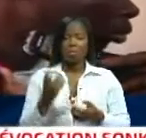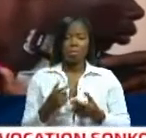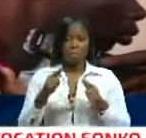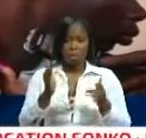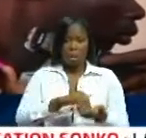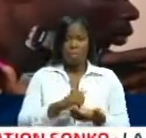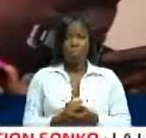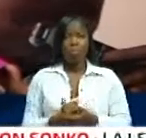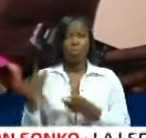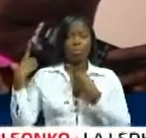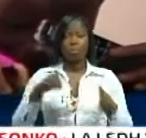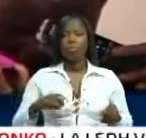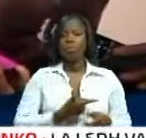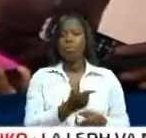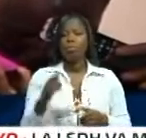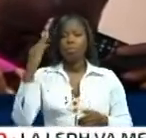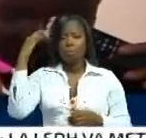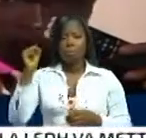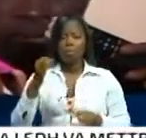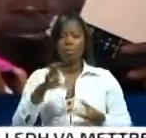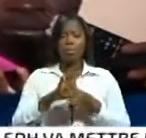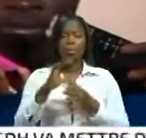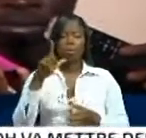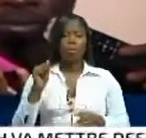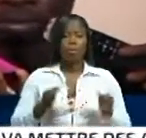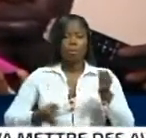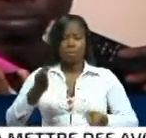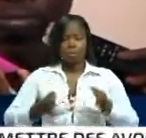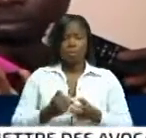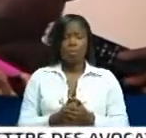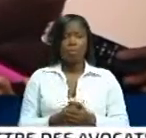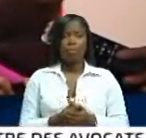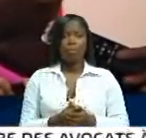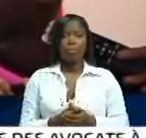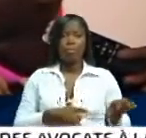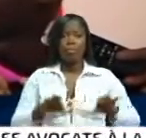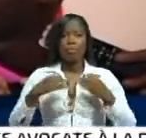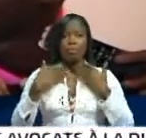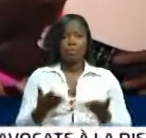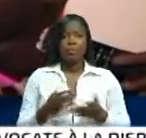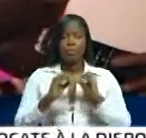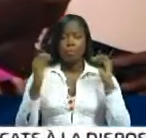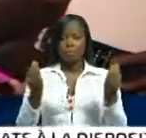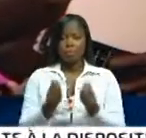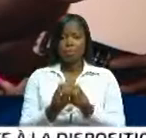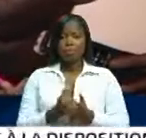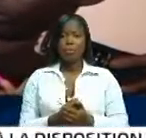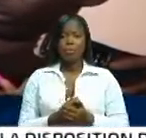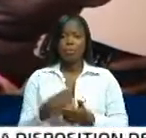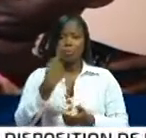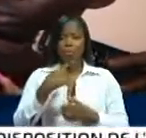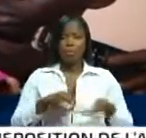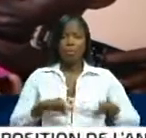et depuis lors le ministère n'a pas daigné n'est ce pas faire en sorte que c'est que c'est au delà qui organise qui font